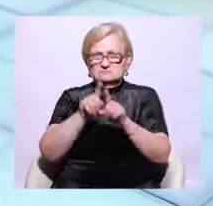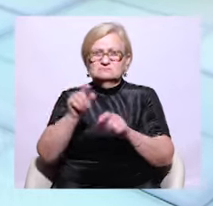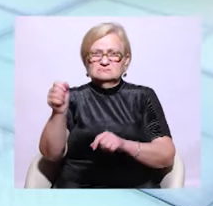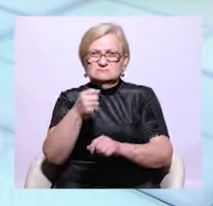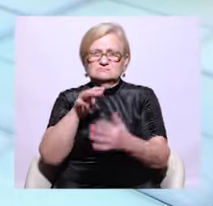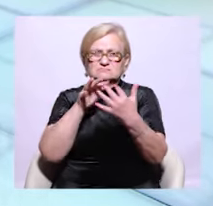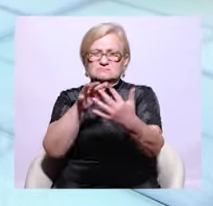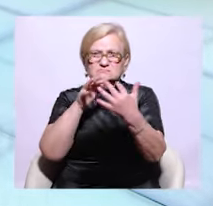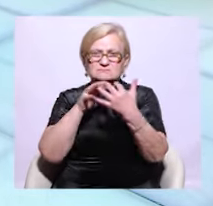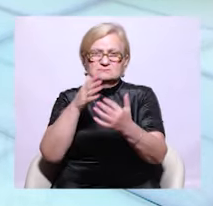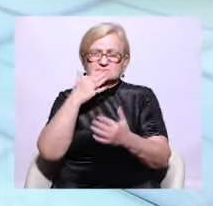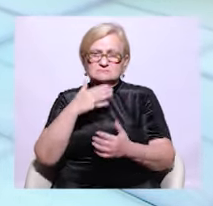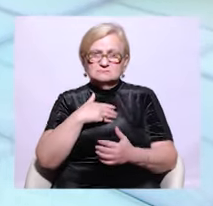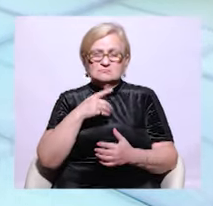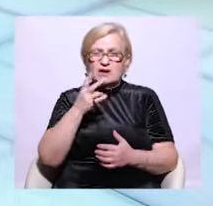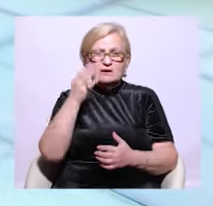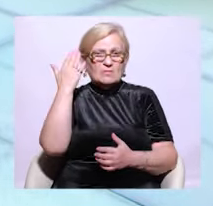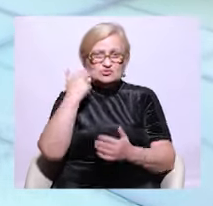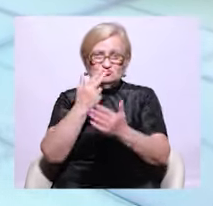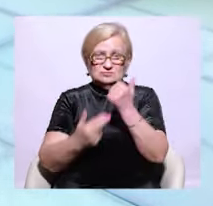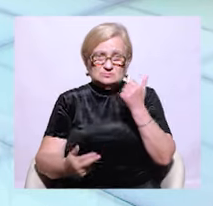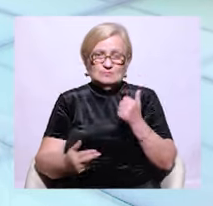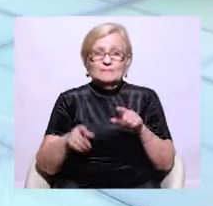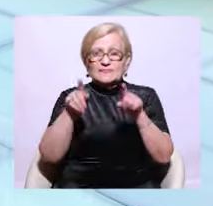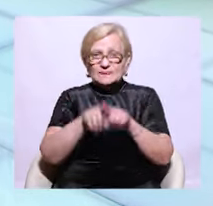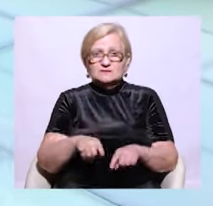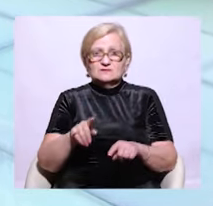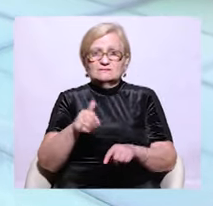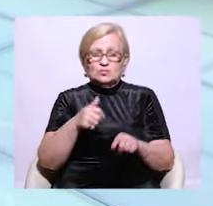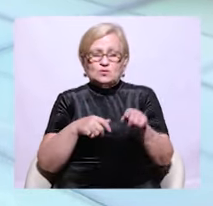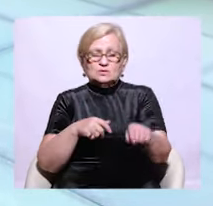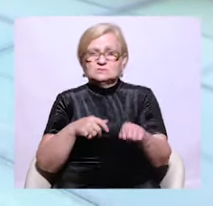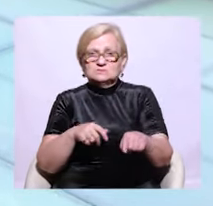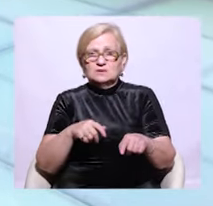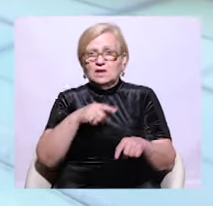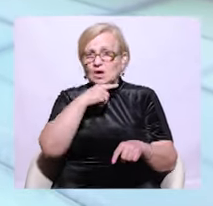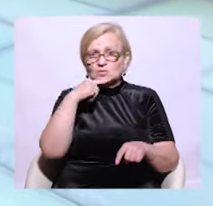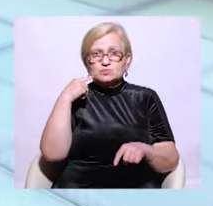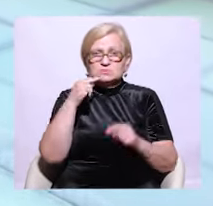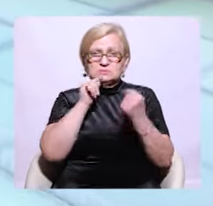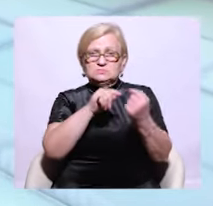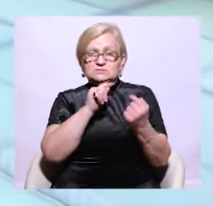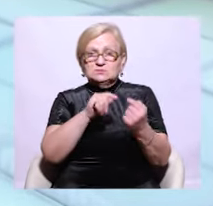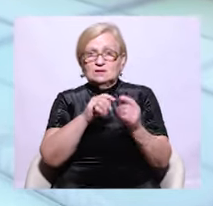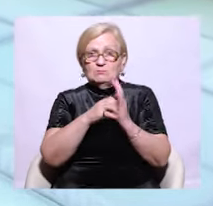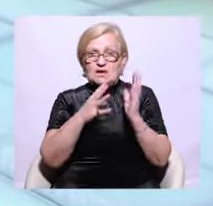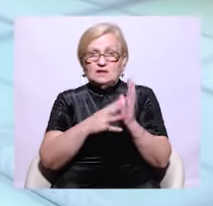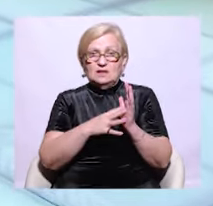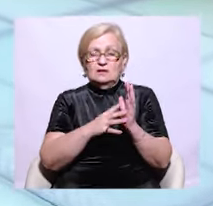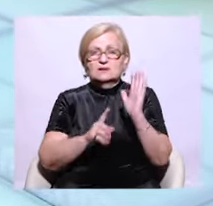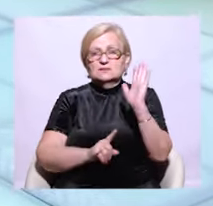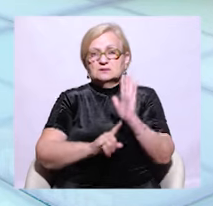მაშინ წარუმატებელი აღმოჩნდა. ისევე როგორც აჯანყება აჯანყებას მოსდევდა 19